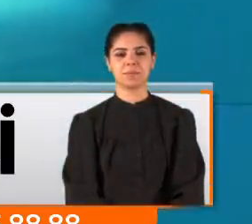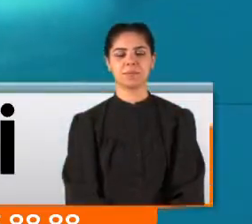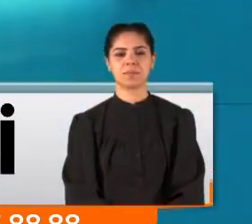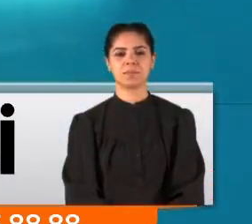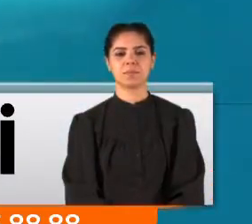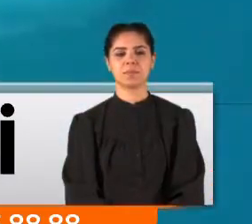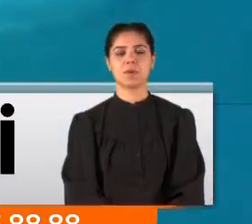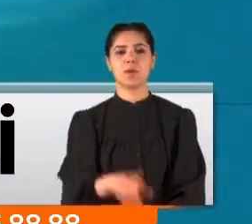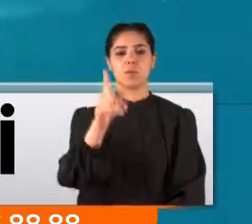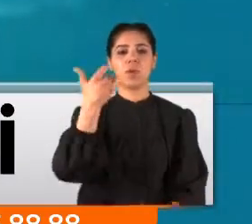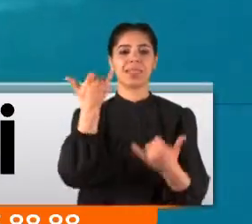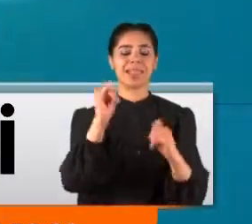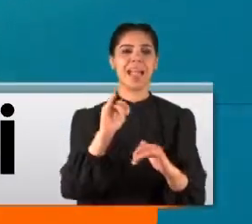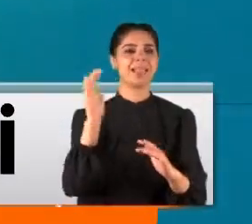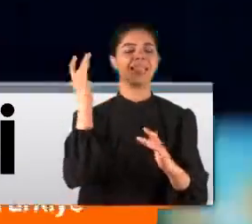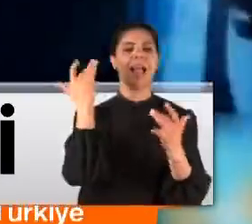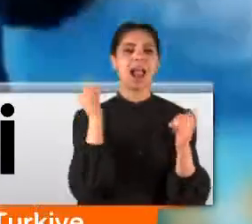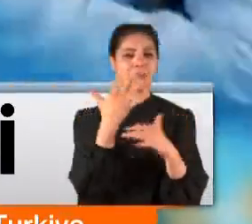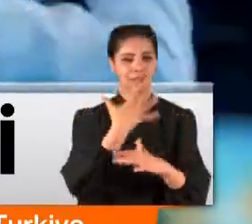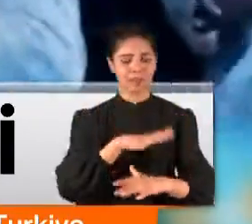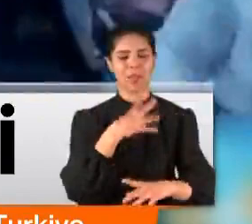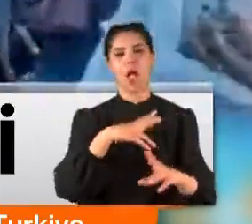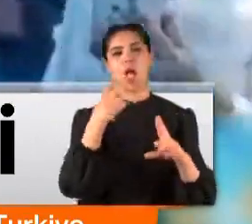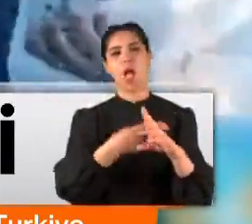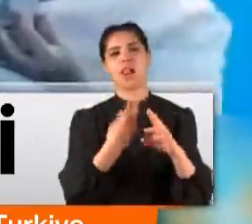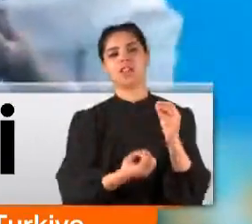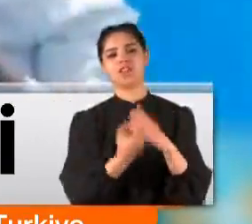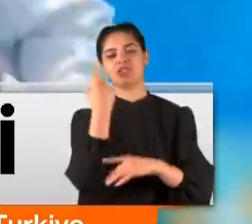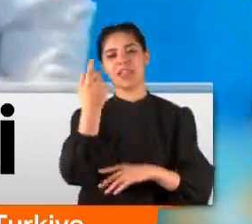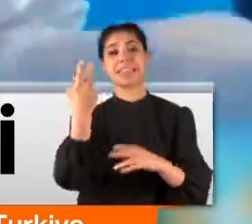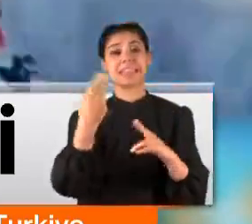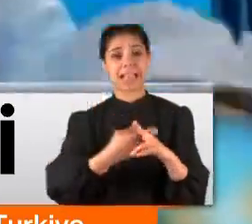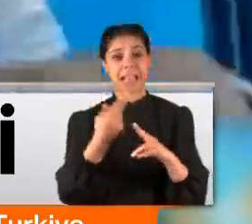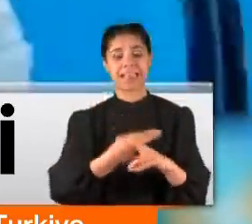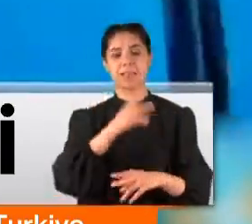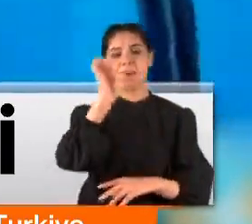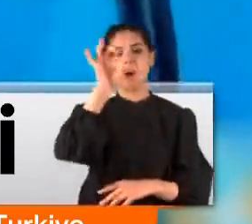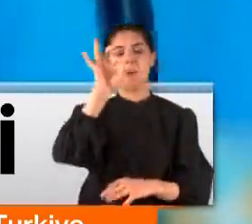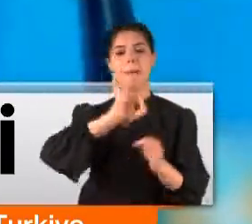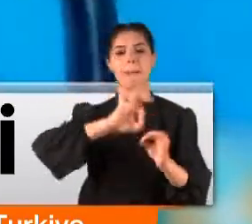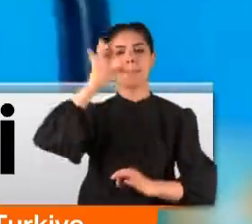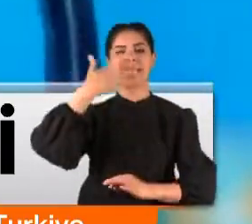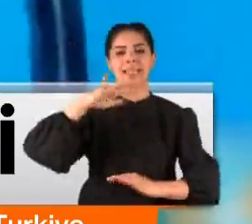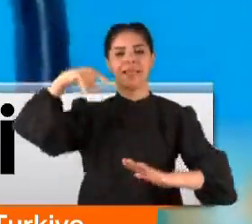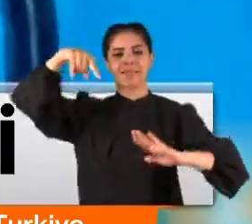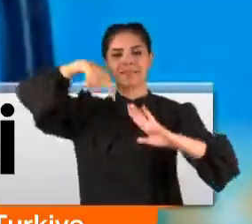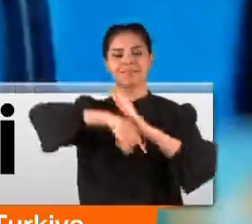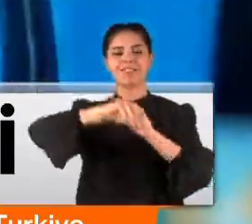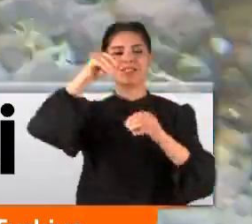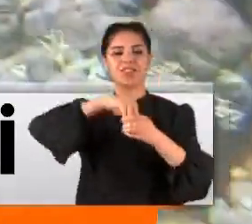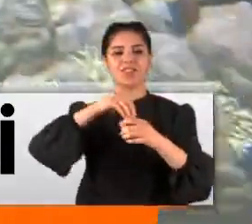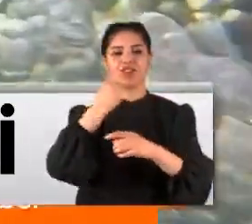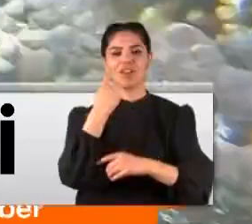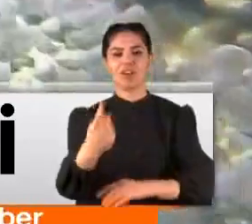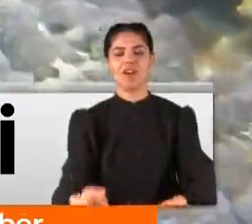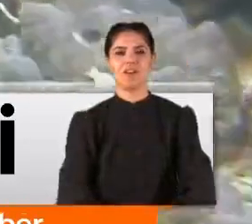Macera odaklı tatil seçeneklerine sıra dışı bir örnek olarak ortaya çıkan deneyim 15 metrelik camdan bir denizaltının içinde gerçekleşiyor.